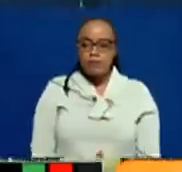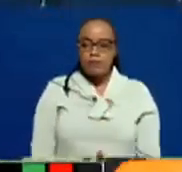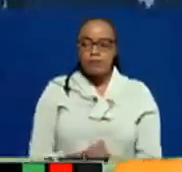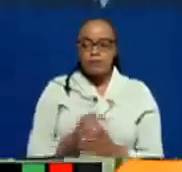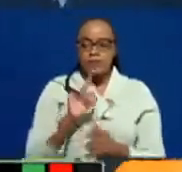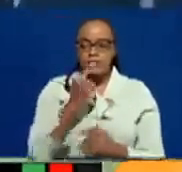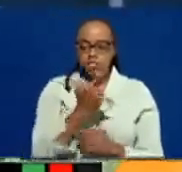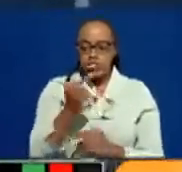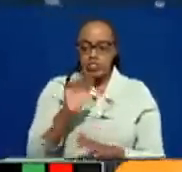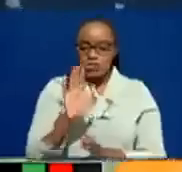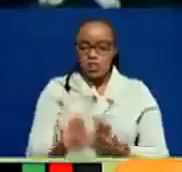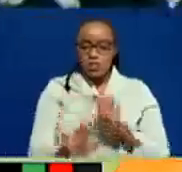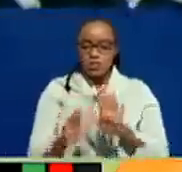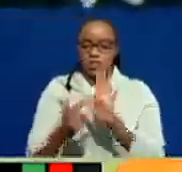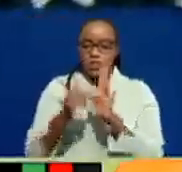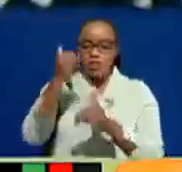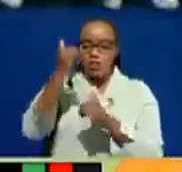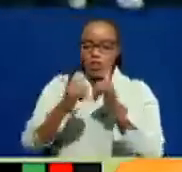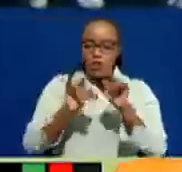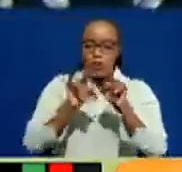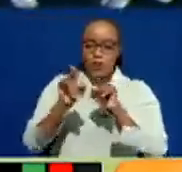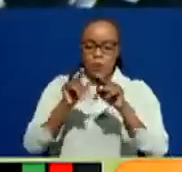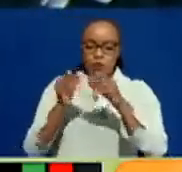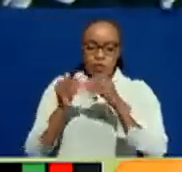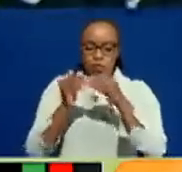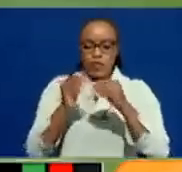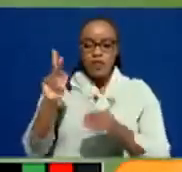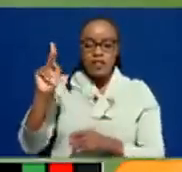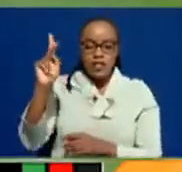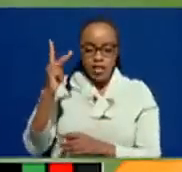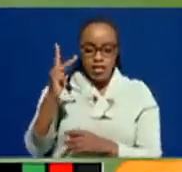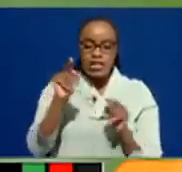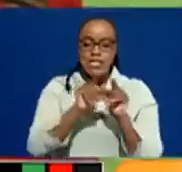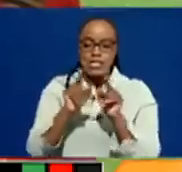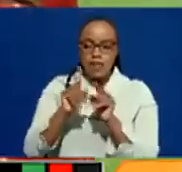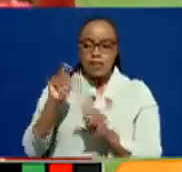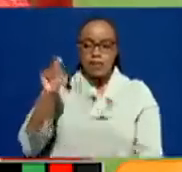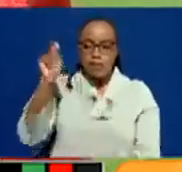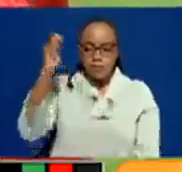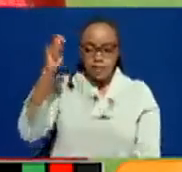Kila hatua ikiashiria mwisho wa safari yake ya uongozi wa taifa la Kenya kama rais.